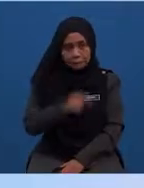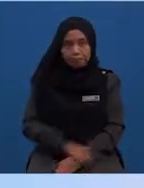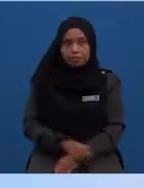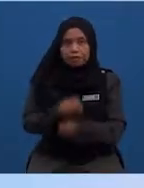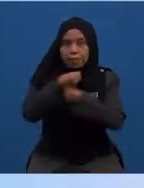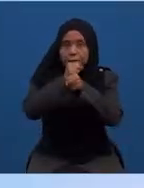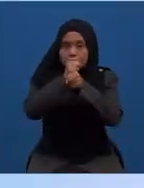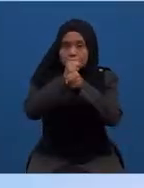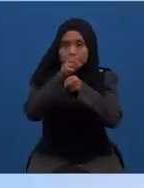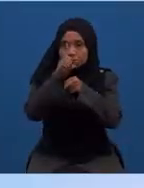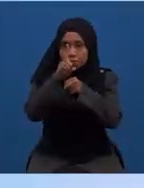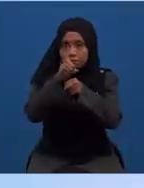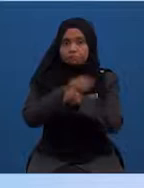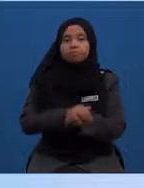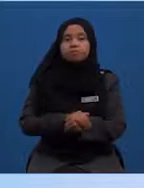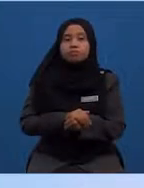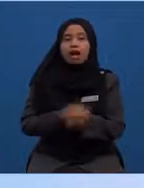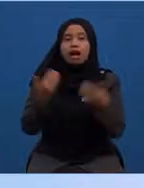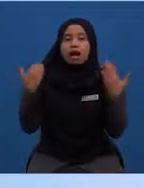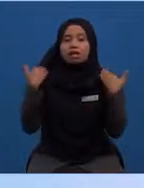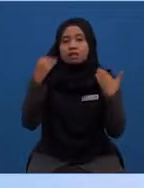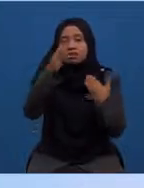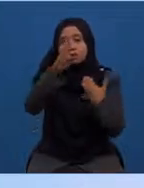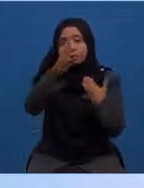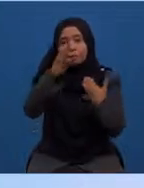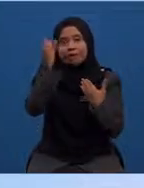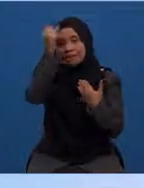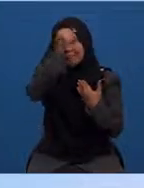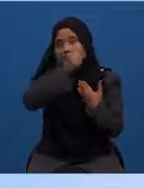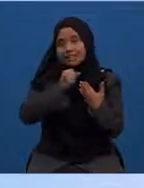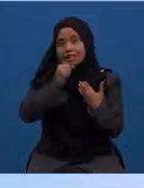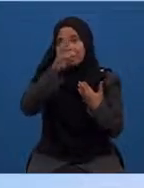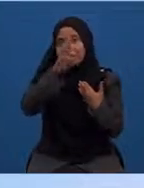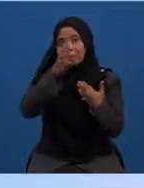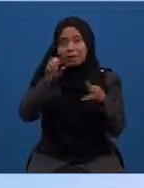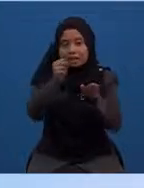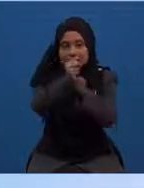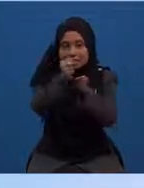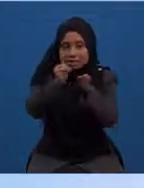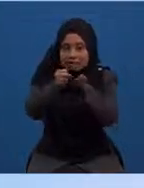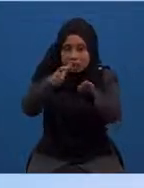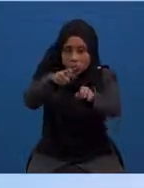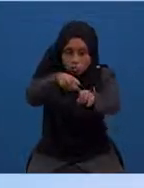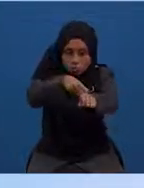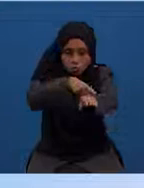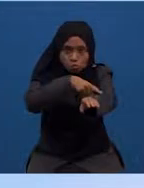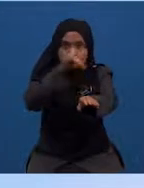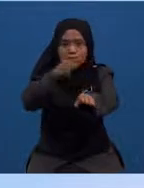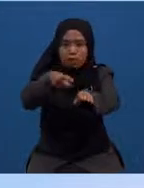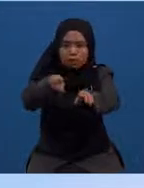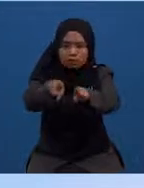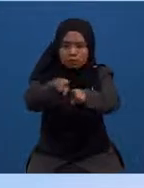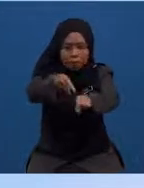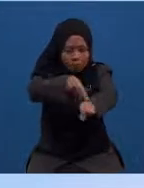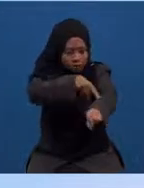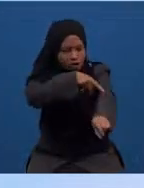Bentuk yang pertama ini mempunyai 4 bilangan sisi lurus yang sama panjang. Ingat